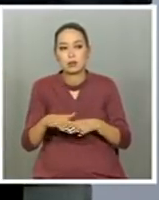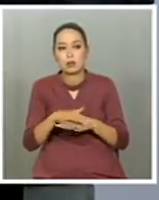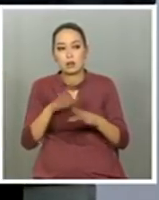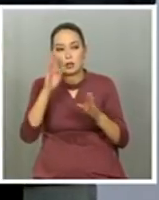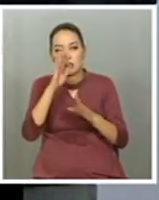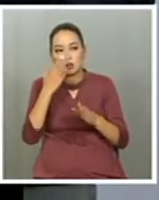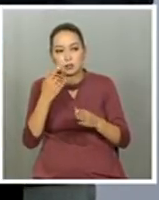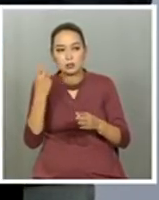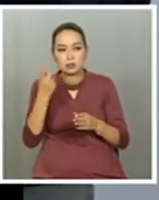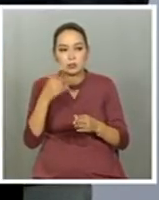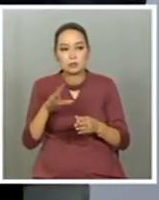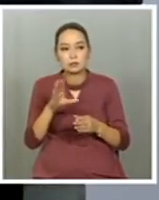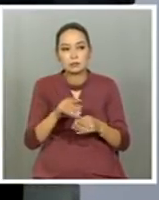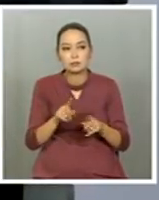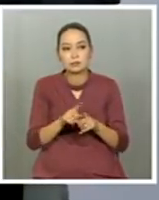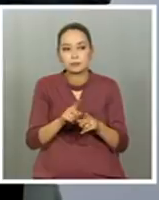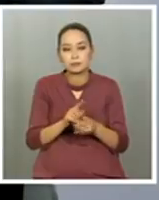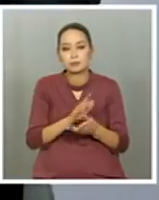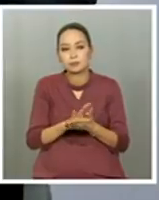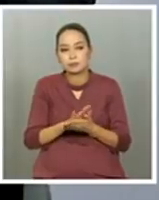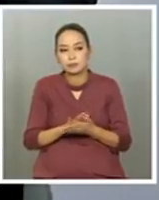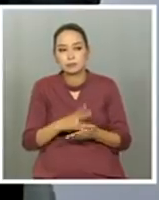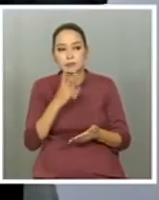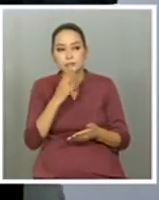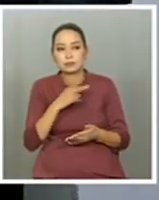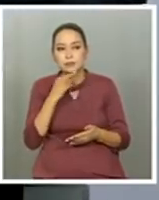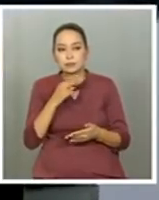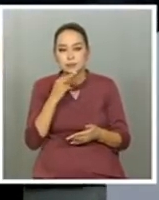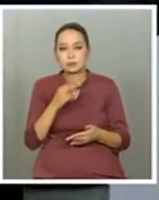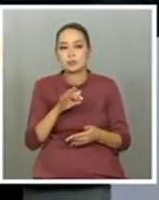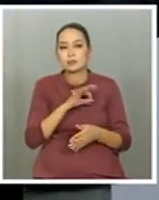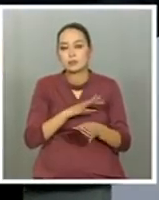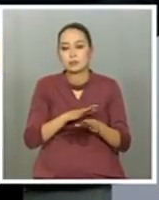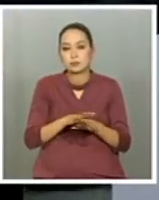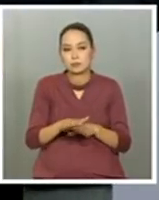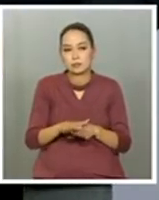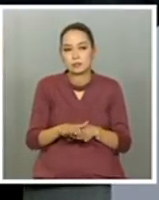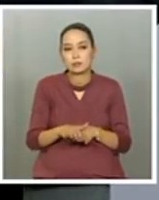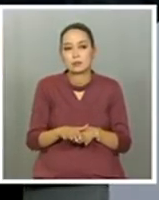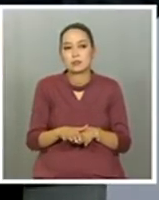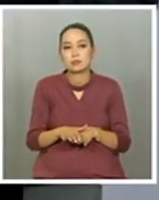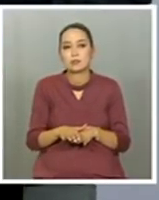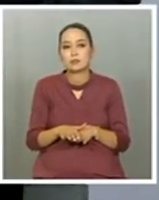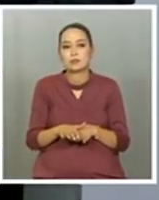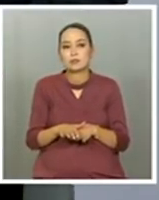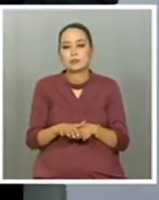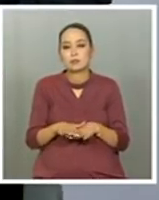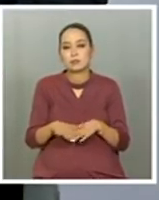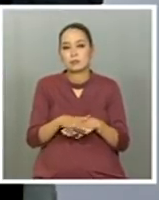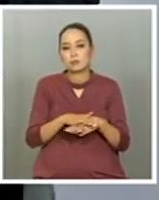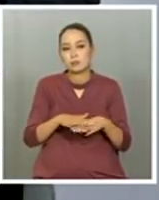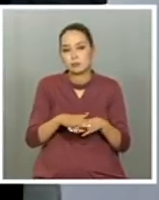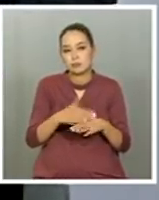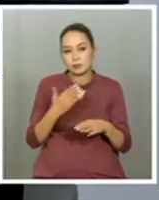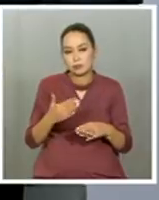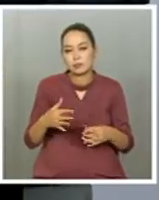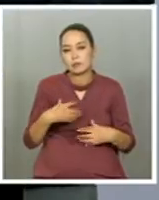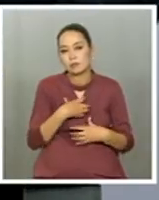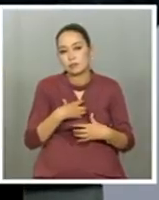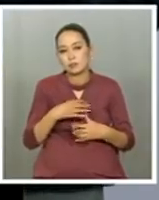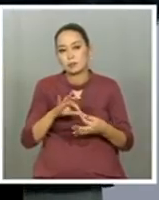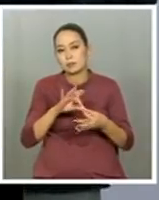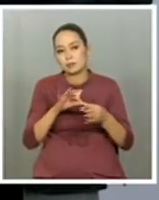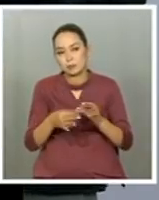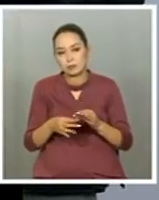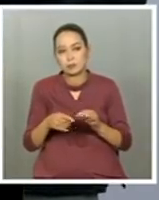шаруашылық түрлерімен айналысуға болады. Оның ішінде экологиялық туризм, немесе жеміс-жидек жинау деген сияқты, немесе өте бір шектелген түрде мал жаю, немесе